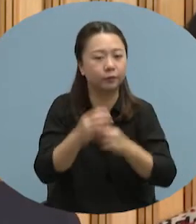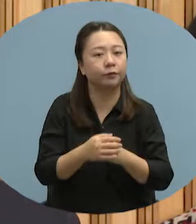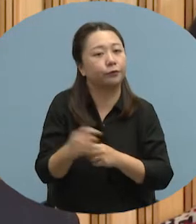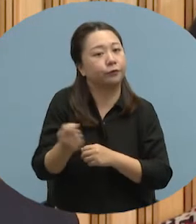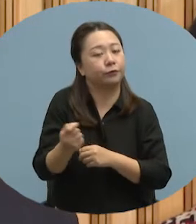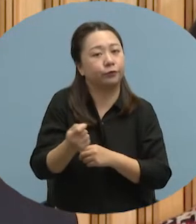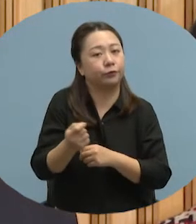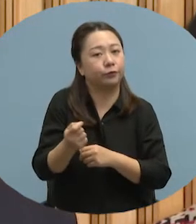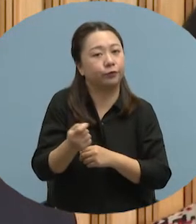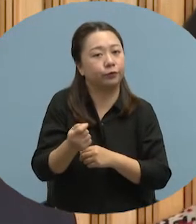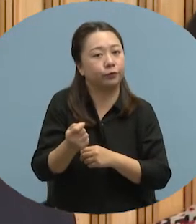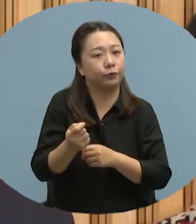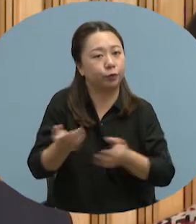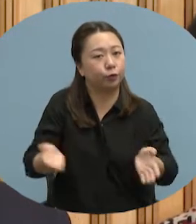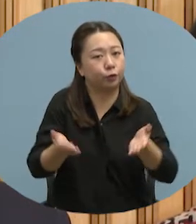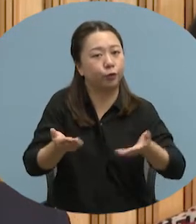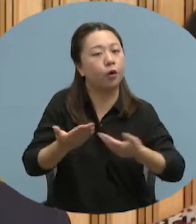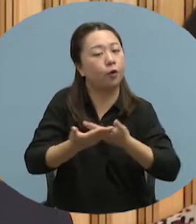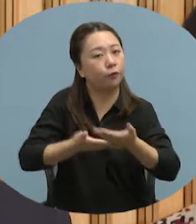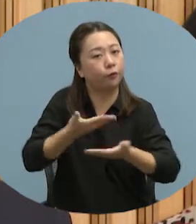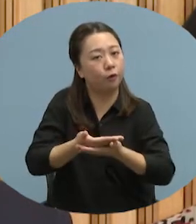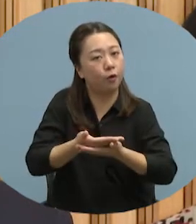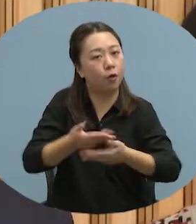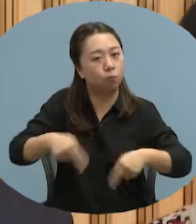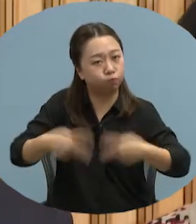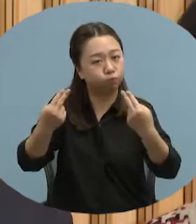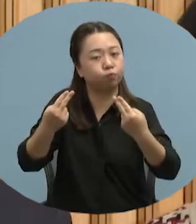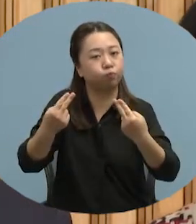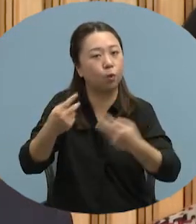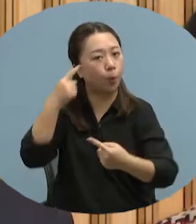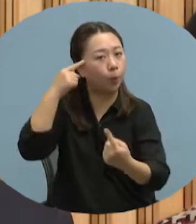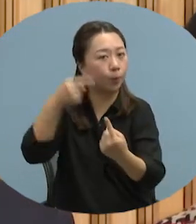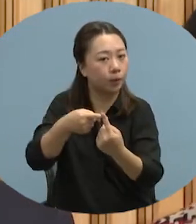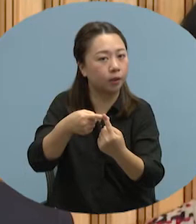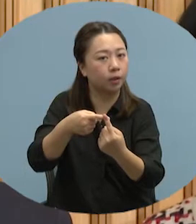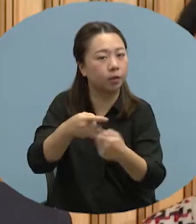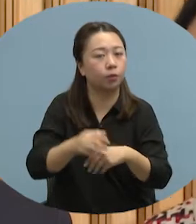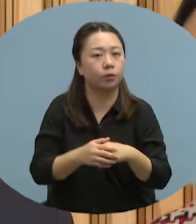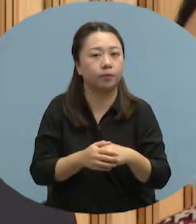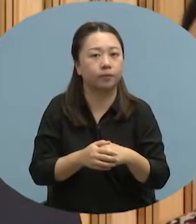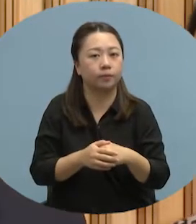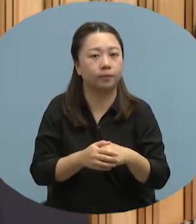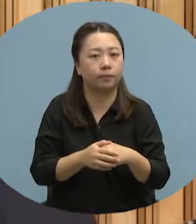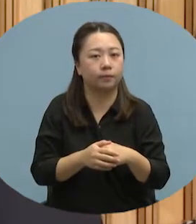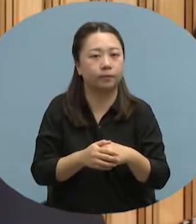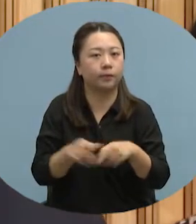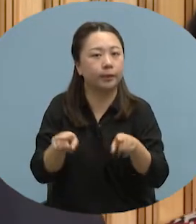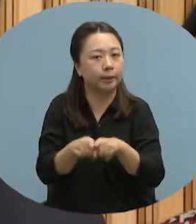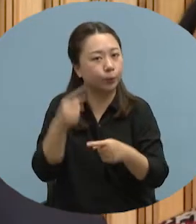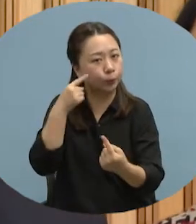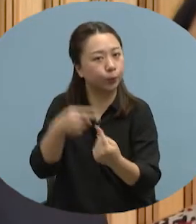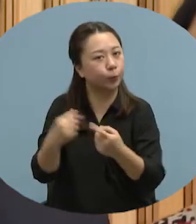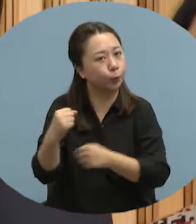推進有序恢復通關的目標為共同的一個目的。